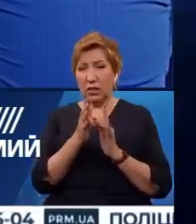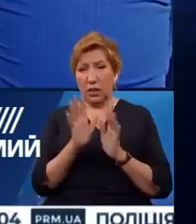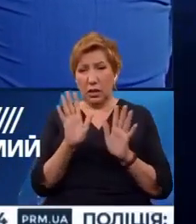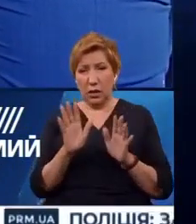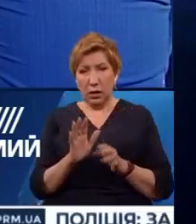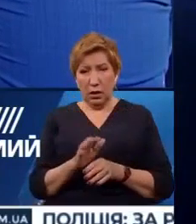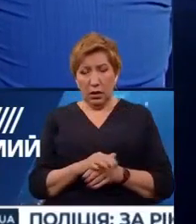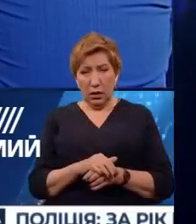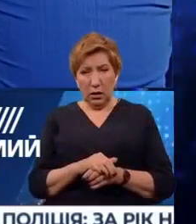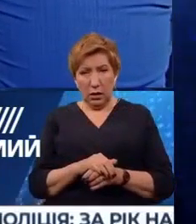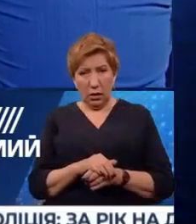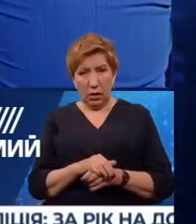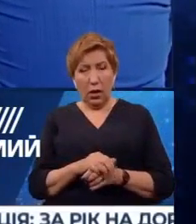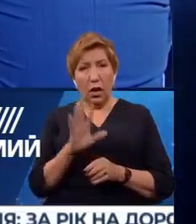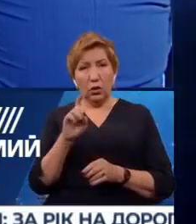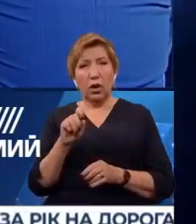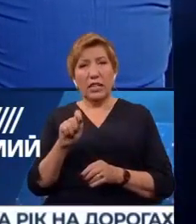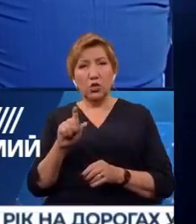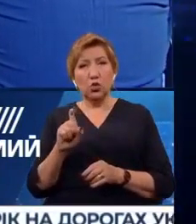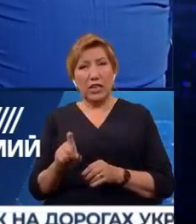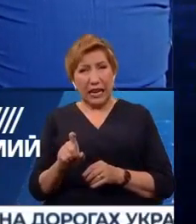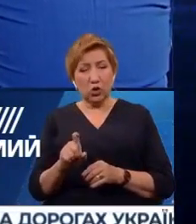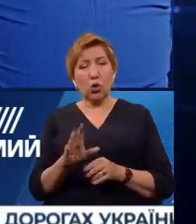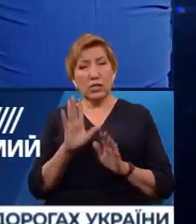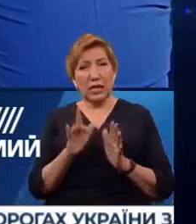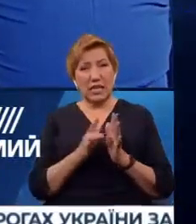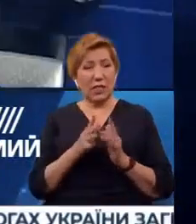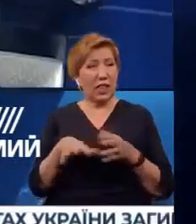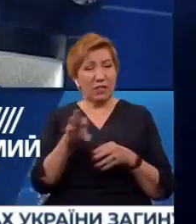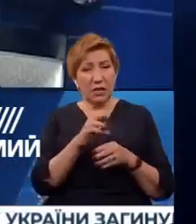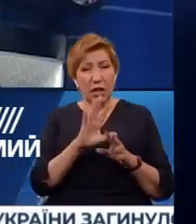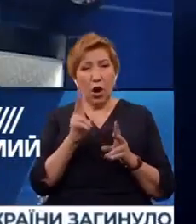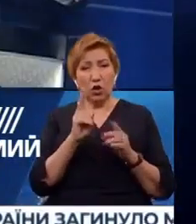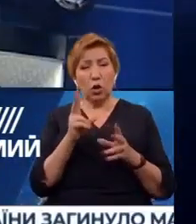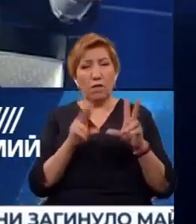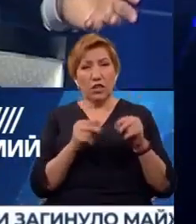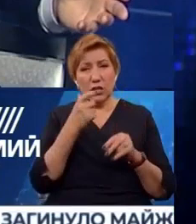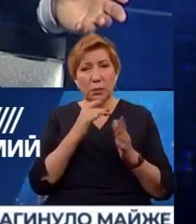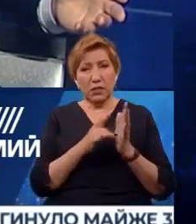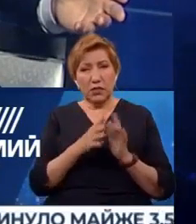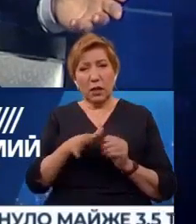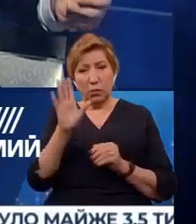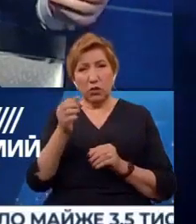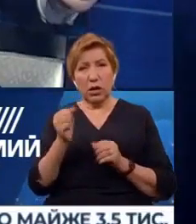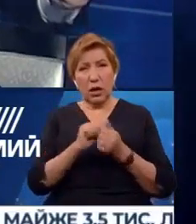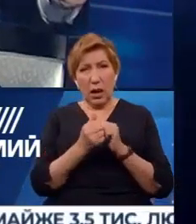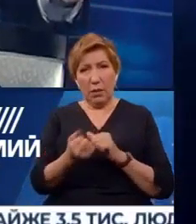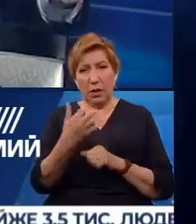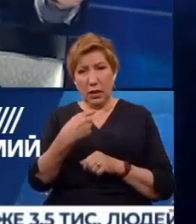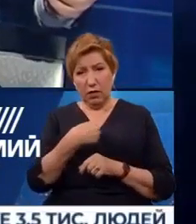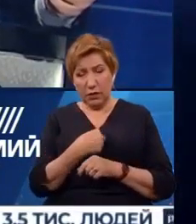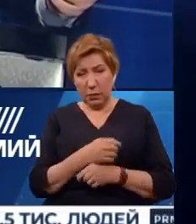не Бога один, згадую. Один святий, а всі святий, інші це можна. Якщо хтось вважає себе святим, ну хай і перший кине в мене